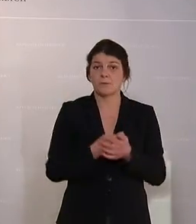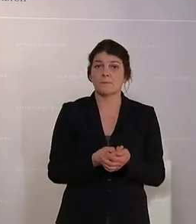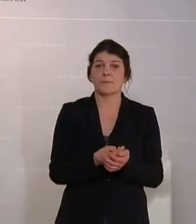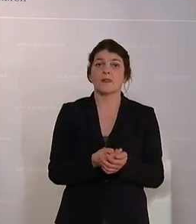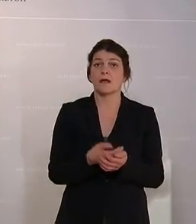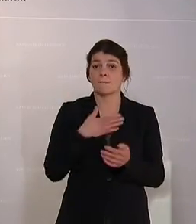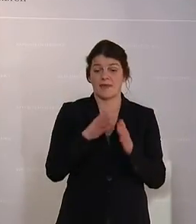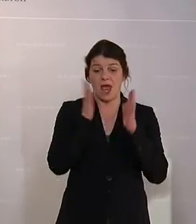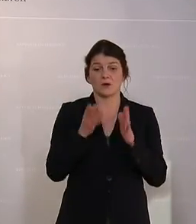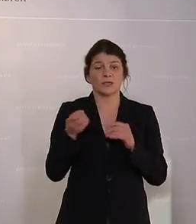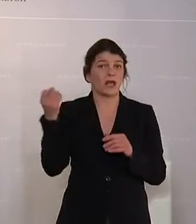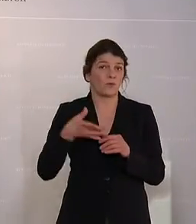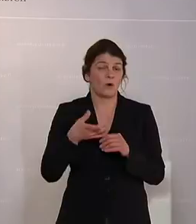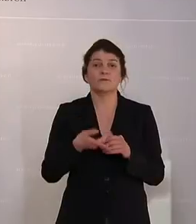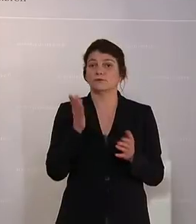diesen Entwurf bereits an die